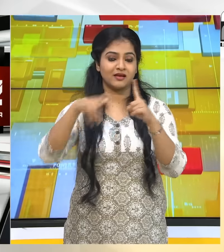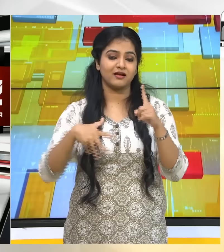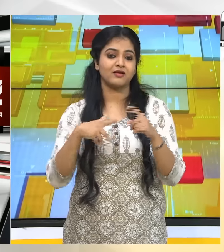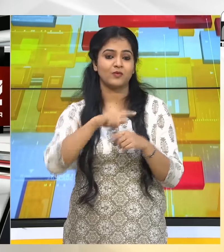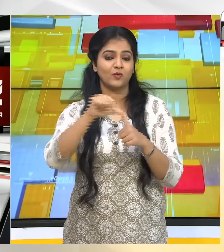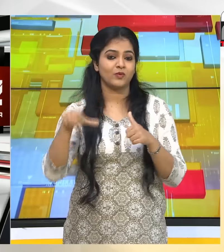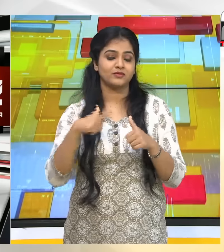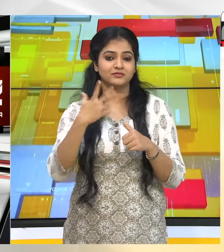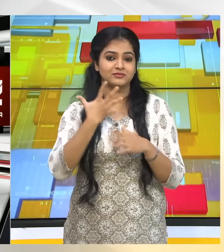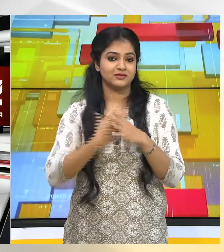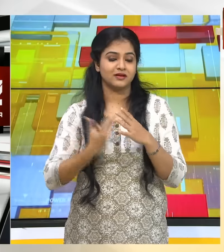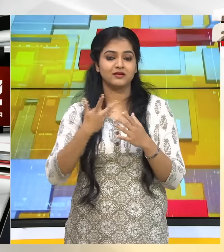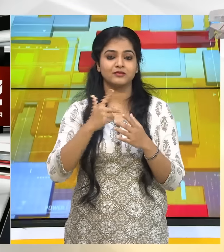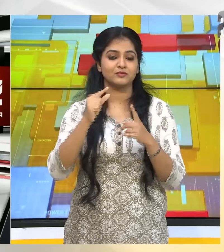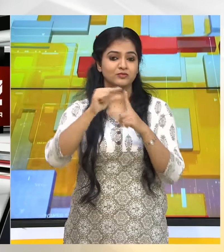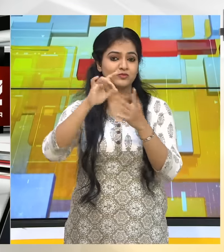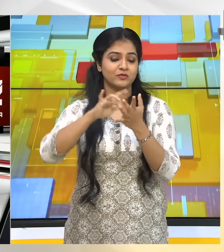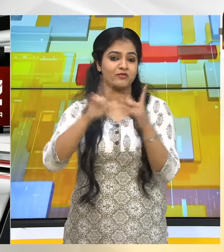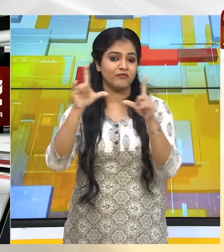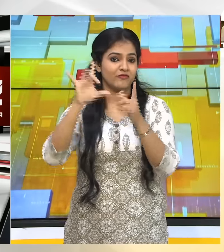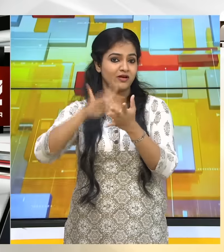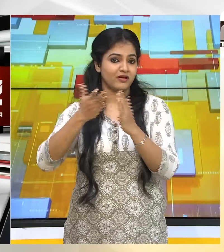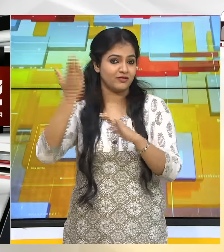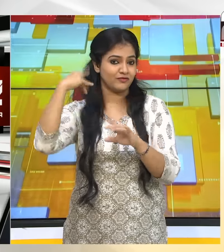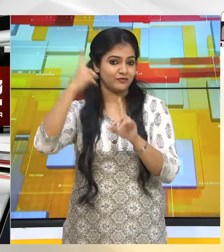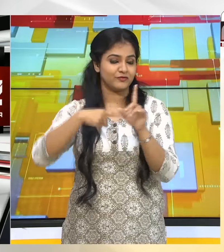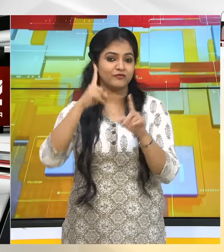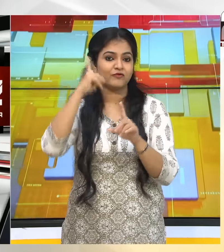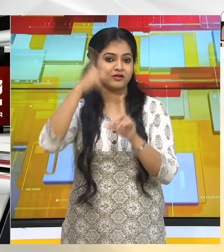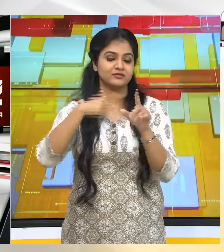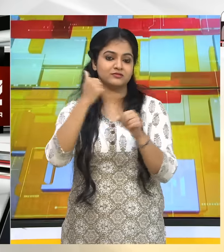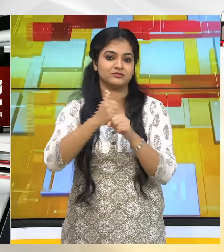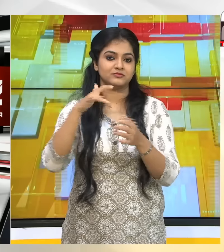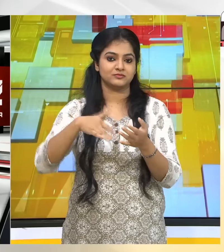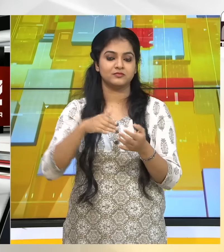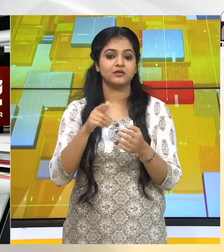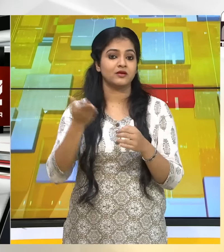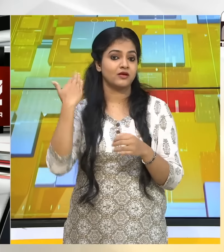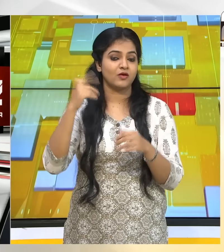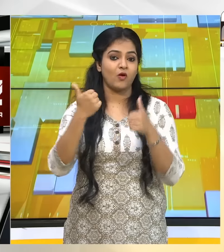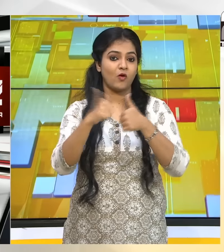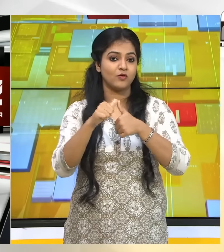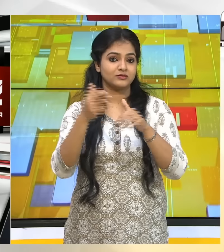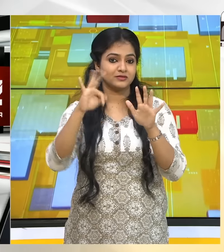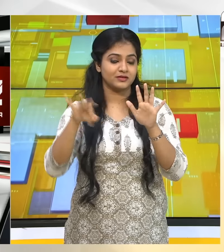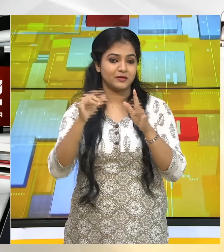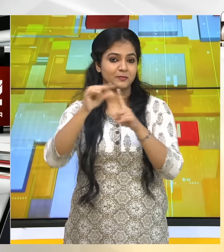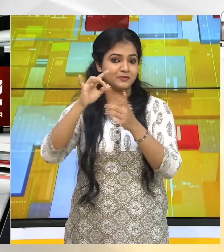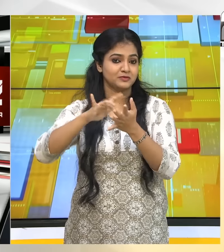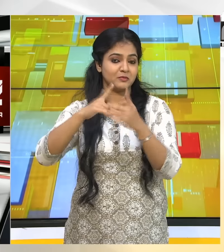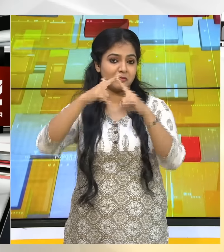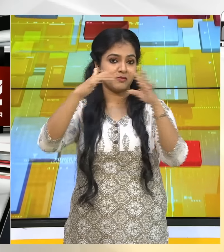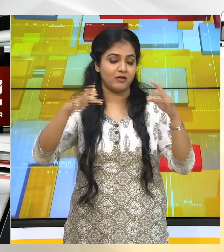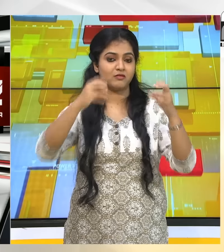കേരളത്തിന്റെ തീരാ നോവായി മാറിയ പുത്തുമല ഉരുൾപൊട്ടൽ ദുരന്തത്തിന്റെ ഒന്നാം വാർഷികം ഇന്ന്. കഴിഞ്ഞ ഓഗസ്റ്റ് 8-ന് വൈകിട്ടാണ് പച്ചക്കാട്